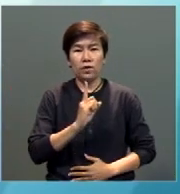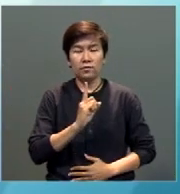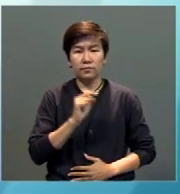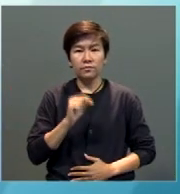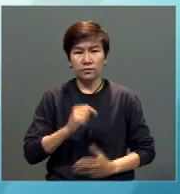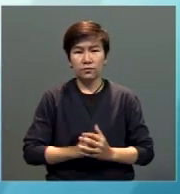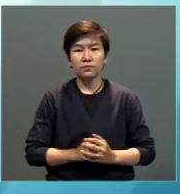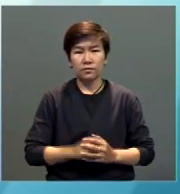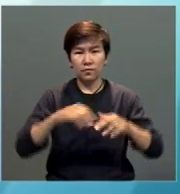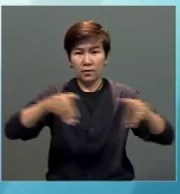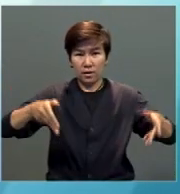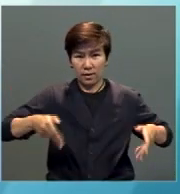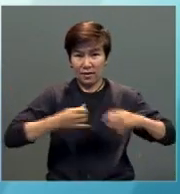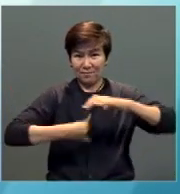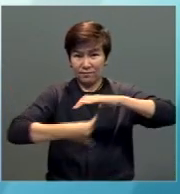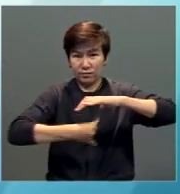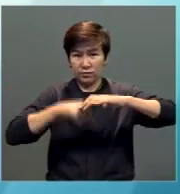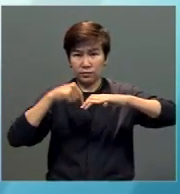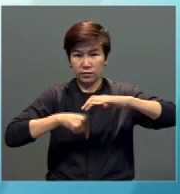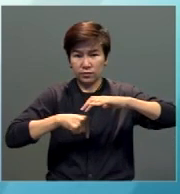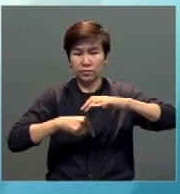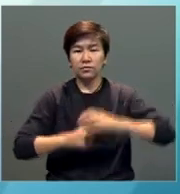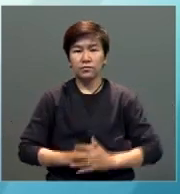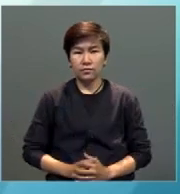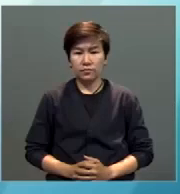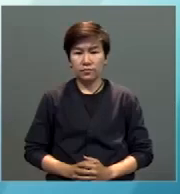นั่นหมายความว่าก็ออกจากโรงพยาบาลเพิ่มขึ้นเพิ่มขึ้นนะครับก็ทำให้จำนวนของคนที่อยู่ในโรงพยาบาลก็น้อยลงนะครับซึ่งตรงกันข้ามกับสีเขียวสีเขียวเนี่ยออกจากโรงพยาบาลก็ทแยงขึ้นไปนะครับผู้ป่วยสะสมมาอยู่ยอดข้างบนนะครับวันนี้มีกรณีของคนนะครับที่อยู่ในสถานที่กัดกันนะครับก็คือริบกระบี่นะครับอยู่ที่คนที่เป็นเอากลับมาจากประเทศอังกฤษนะครับหนึ่งคนก็เลยทำให้ตัวเลขนี้เพิ่มขึ้นมานะครับวันนี้รวมกันแล้ว27รายมาจากไหนบ้างนะครับก็มาจากผู้ป่วยที่มีประวัติสัมผัสกับผู้ป่วย